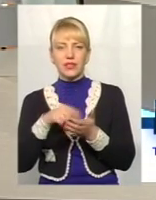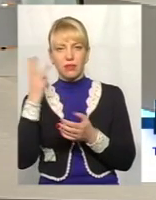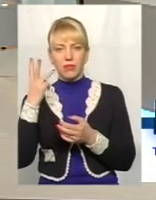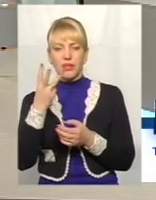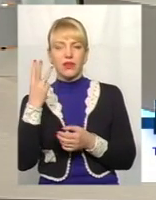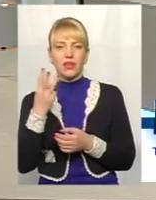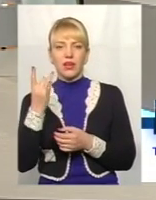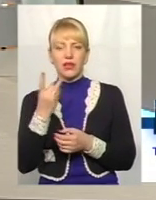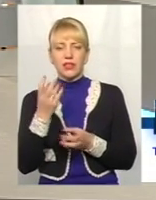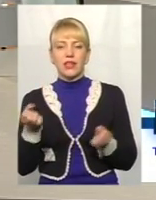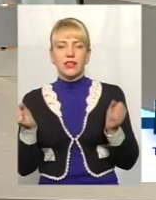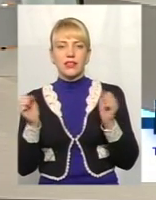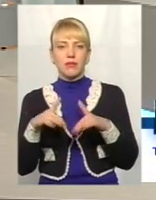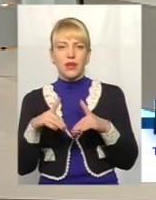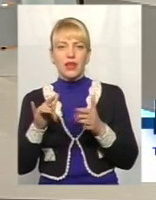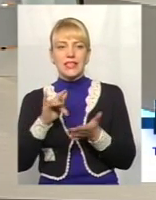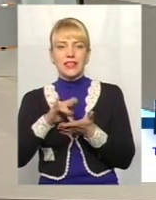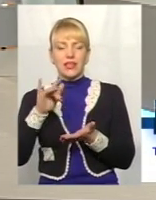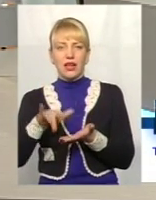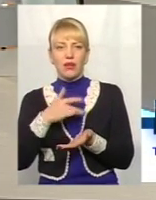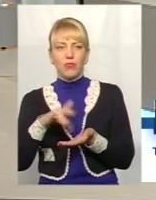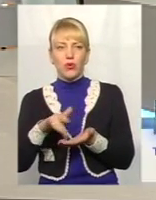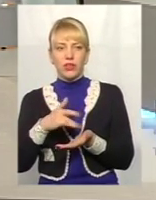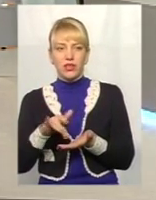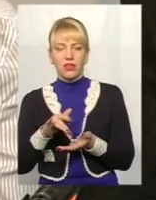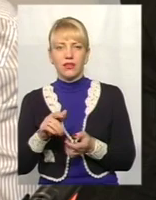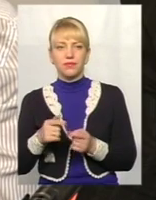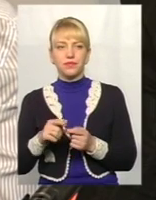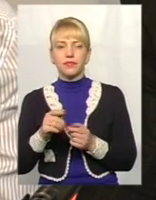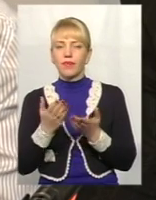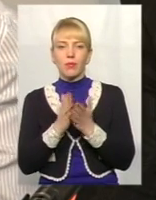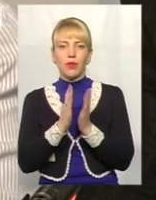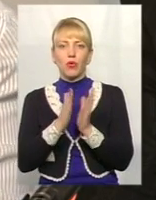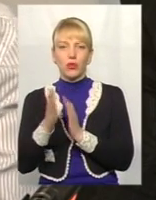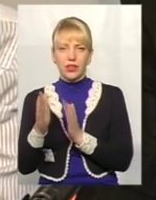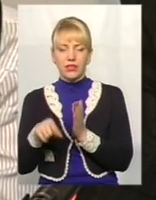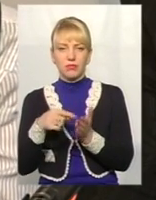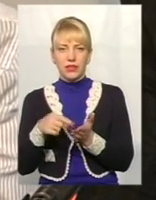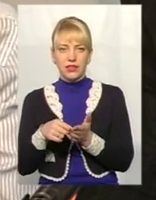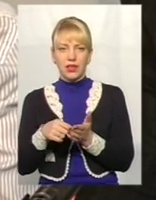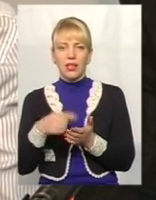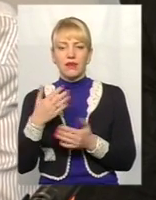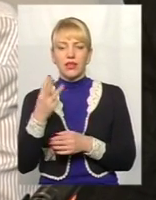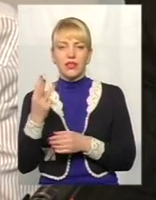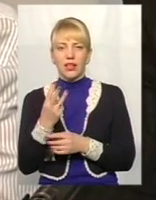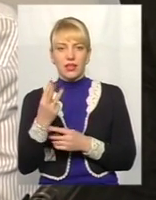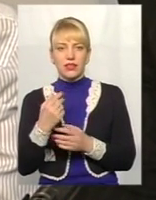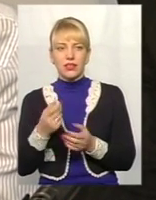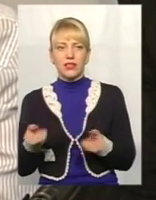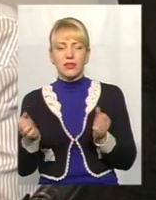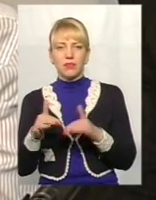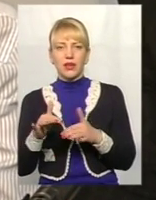збиралися в центральній бухгалтерії, вибачте, бібліотеці міста. Вже три рази збиралися по